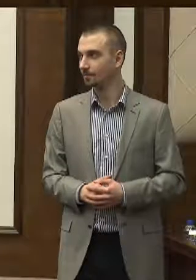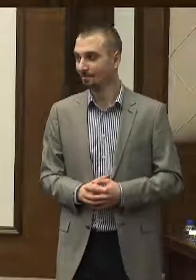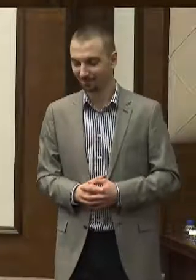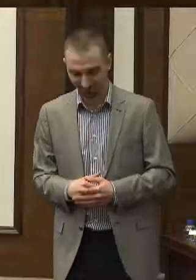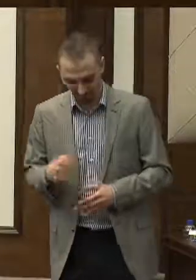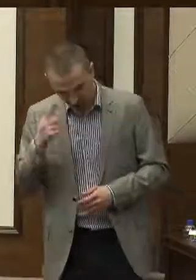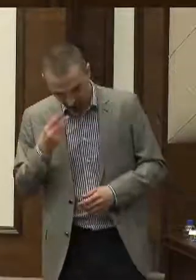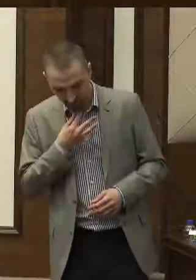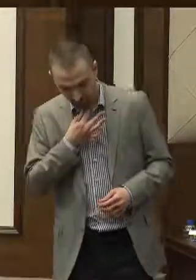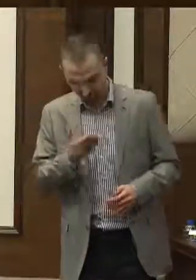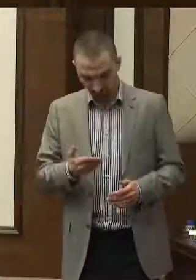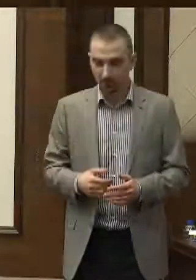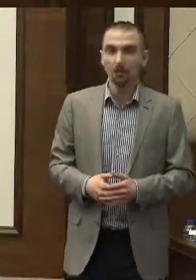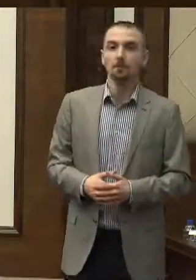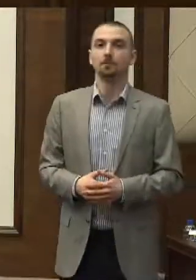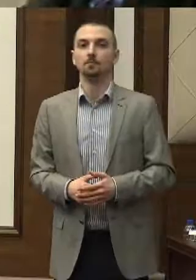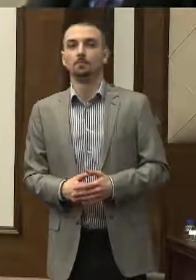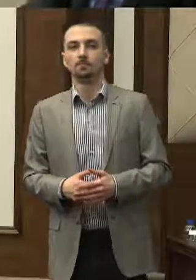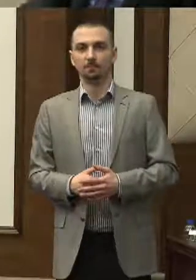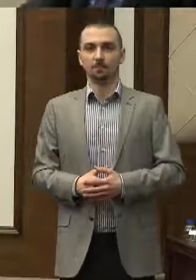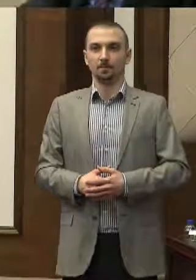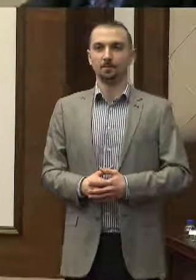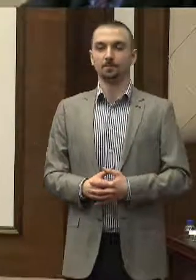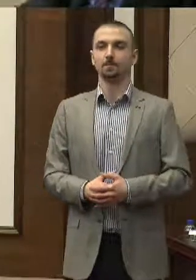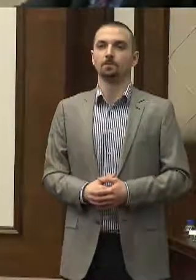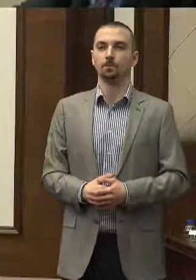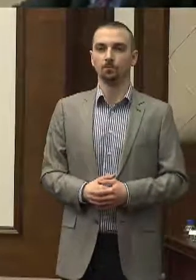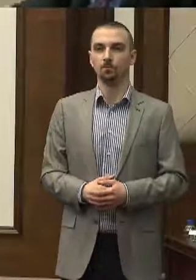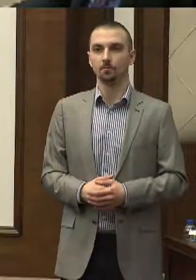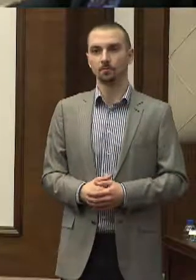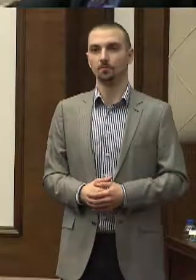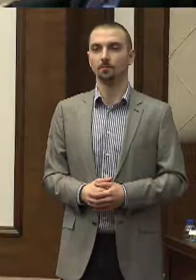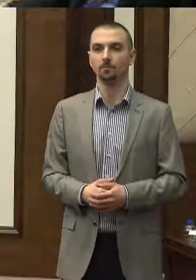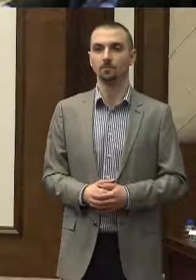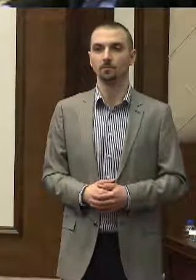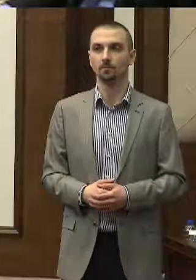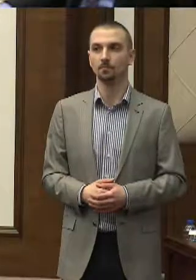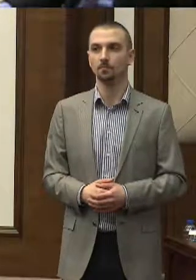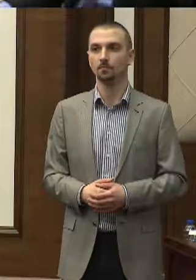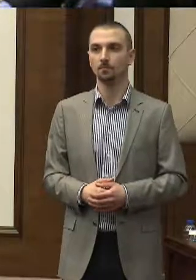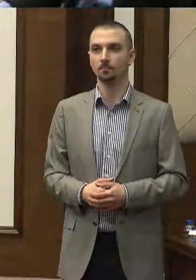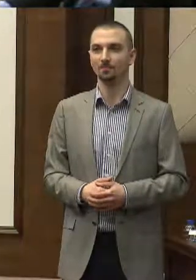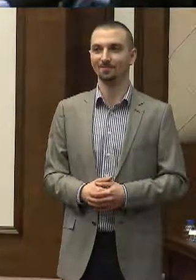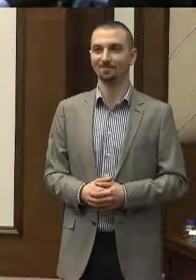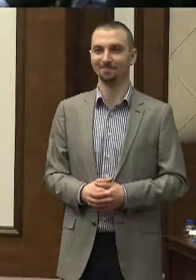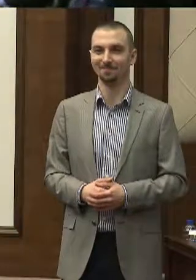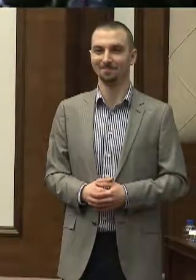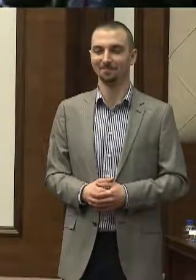Teşekkür ederim beyefendi. Çünkü o bile bana fazla gelmişti esasında. O 77 de fazla gelmişti. Ben zannettim 60 bin